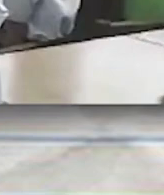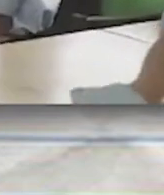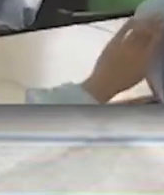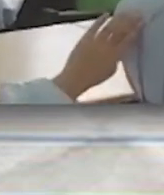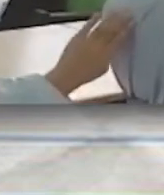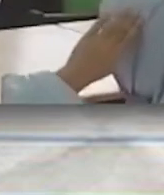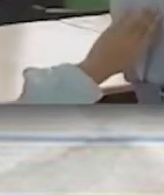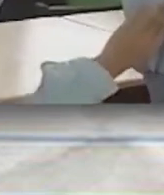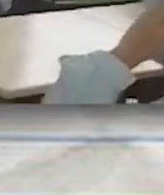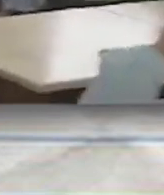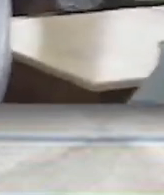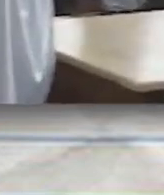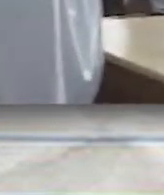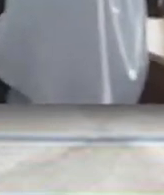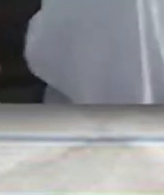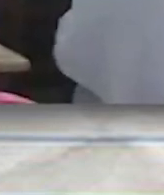kembali